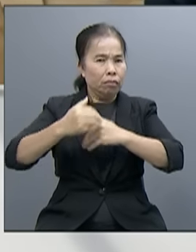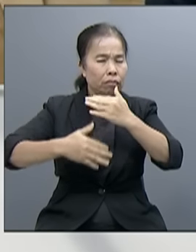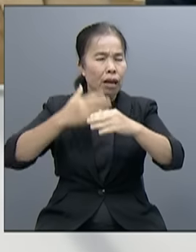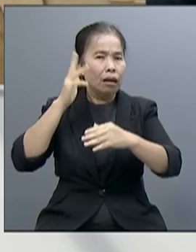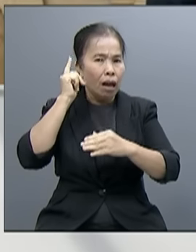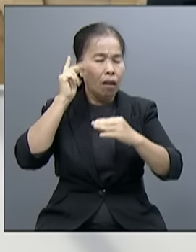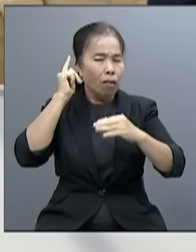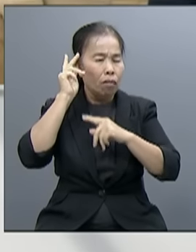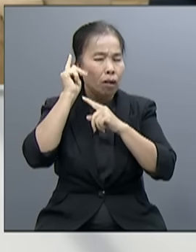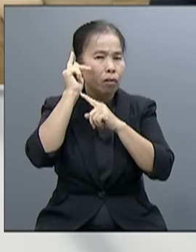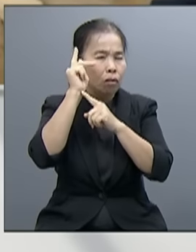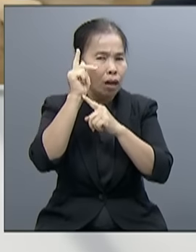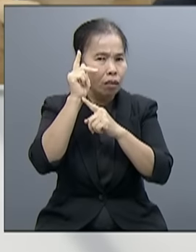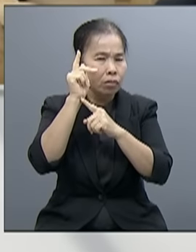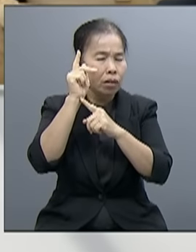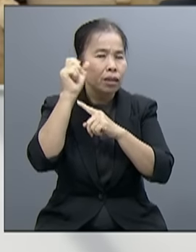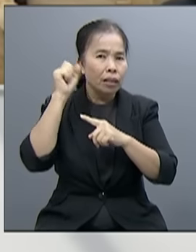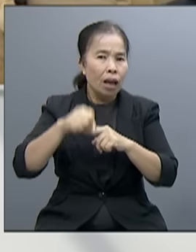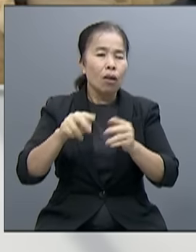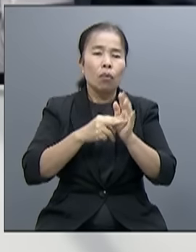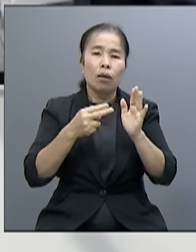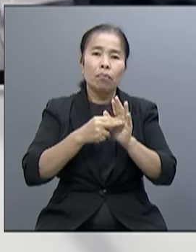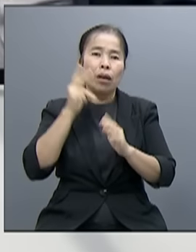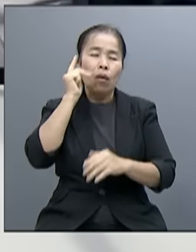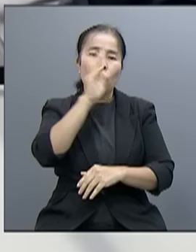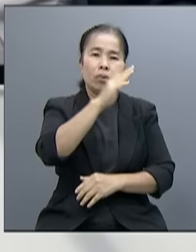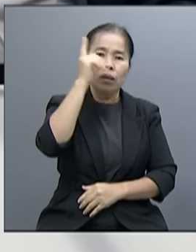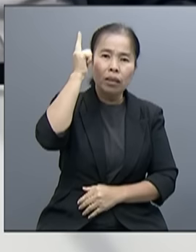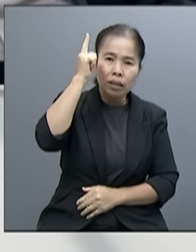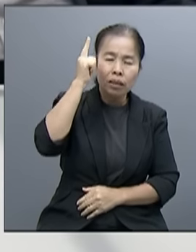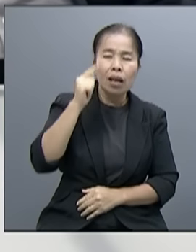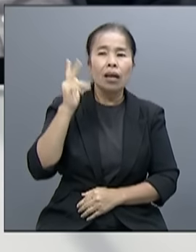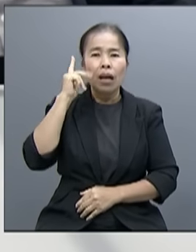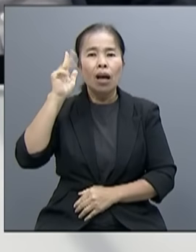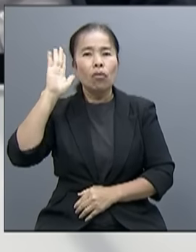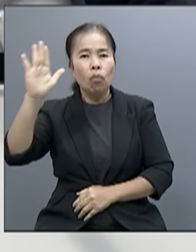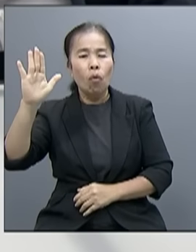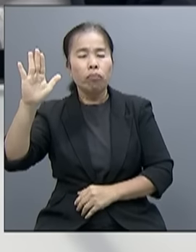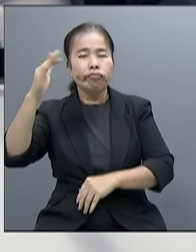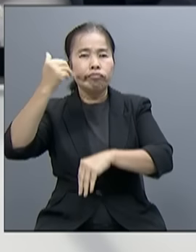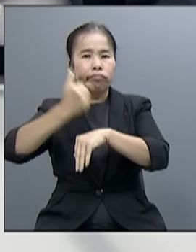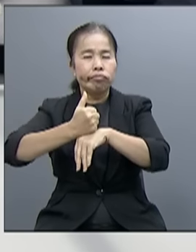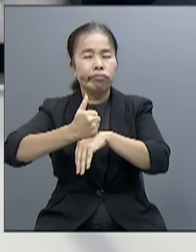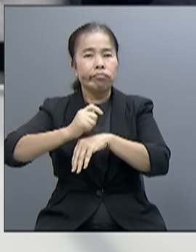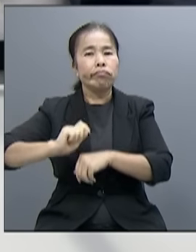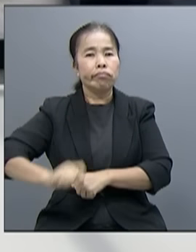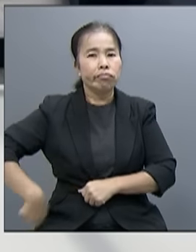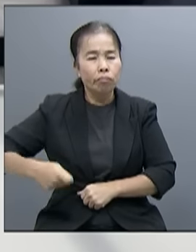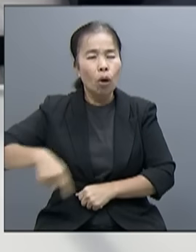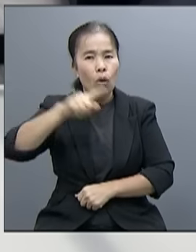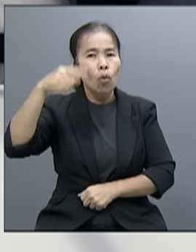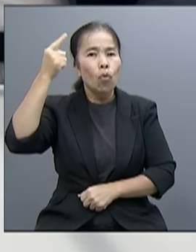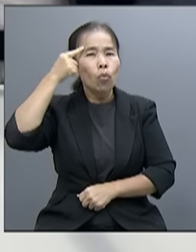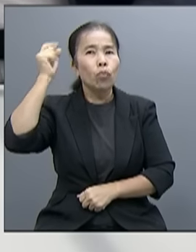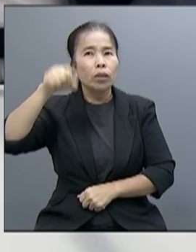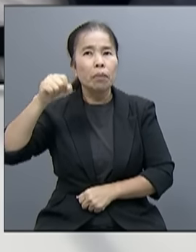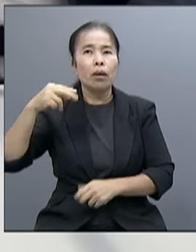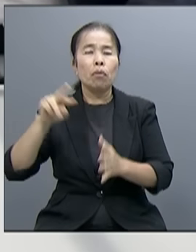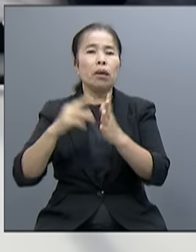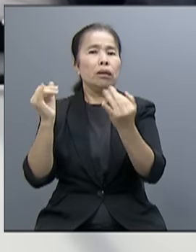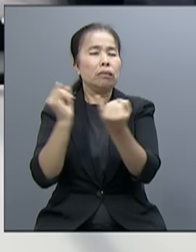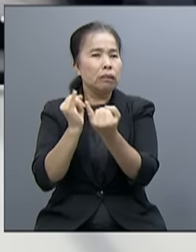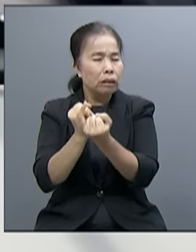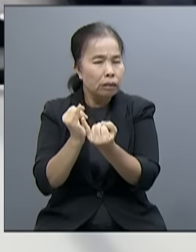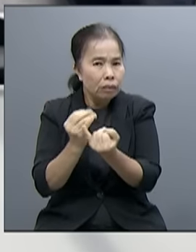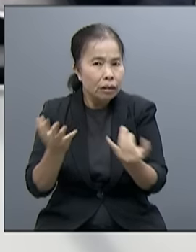ามันพร้อมๆกันค่ะระหว่างความเคลื่อนไหวของคุณทักษิณกับความเคลื่อนไหวของสมเด็จฮุนเซนที่เราก็ทราบอยู่แล้วว่ามีความใกล้ชิดสนิทสนม